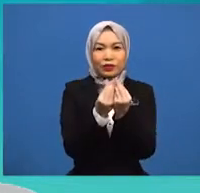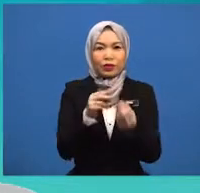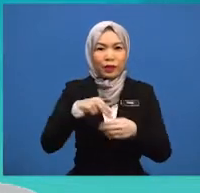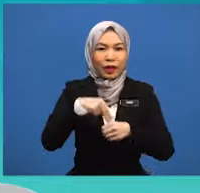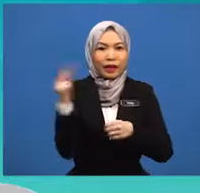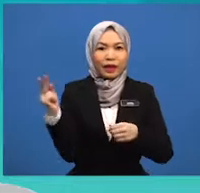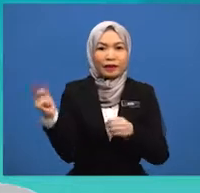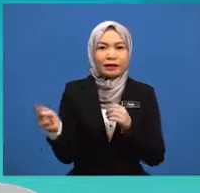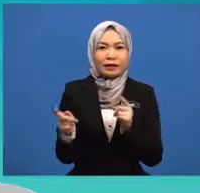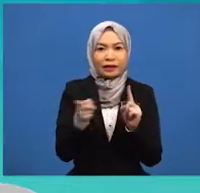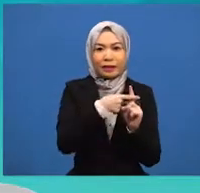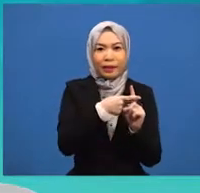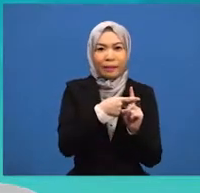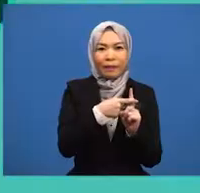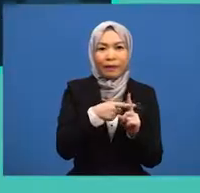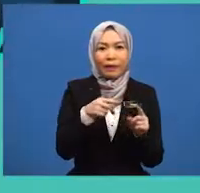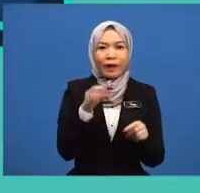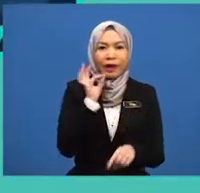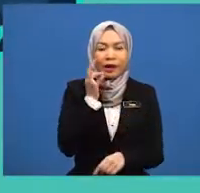hasil tambah buah pisang.